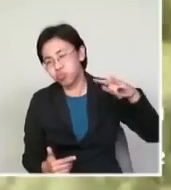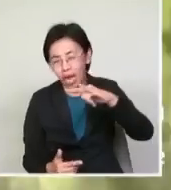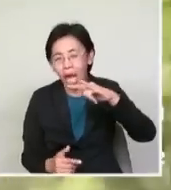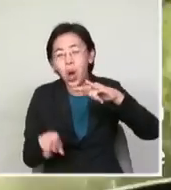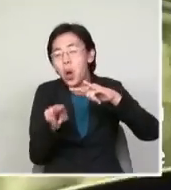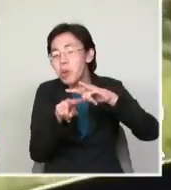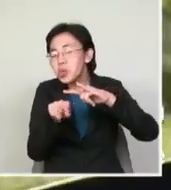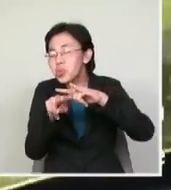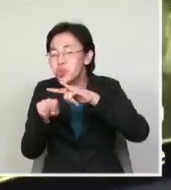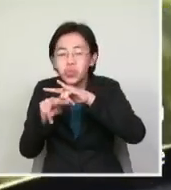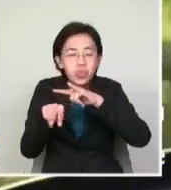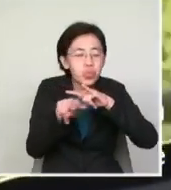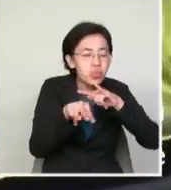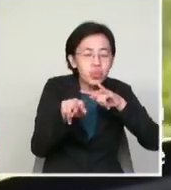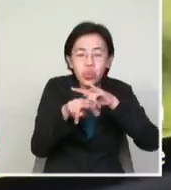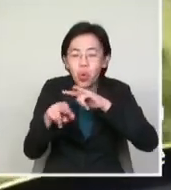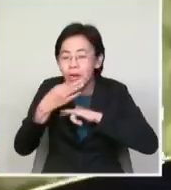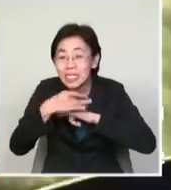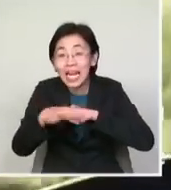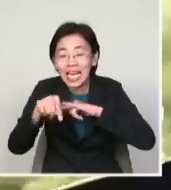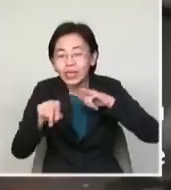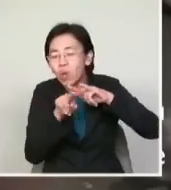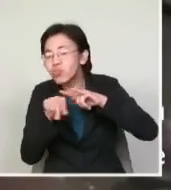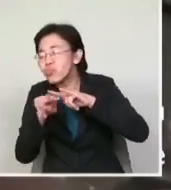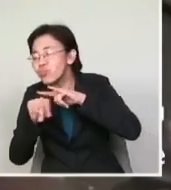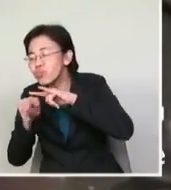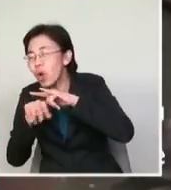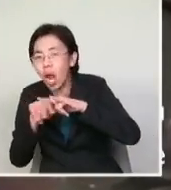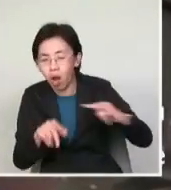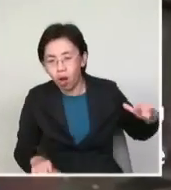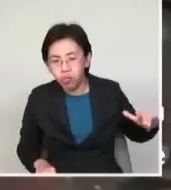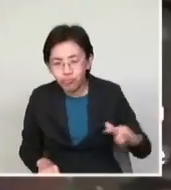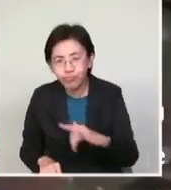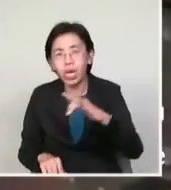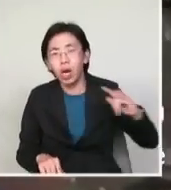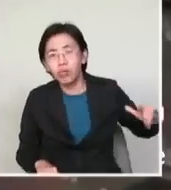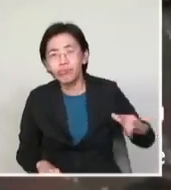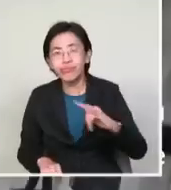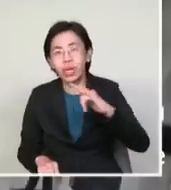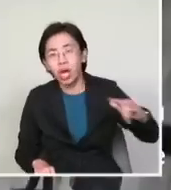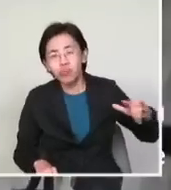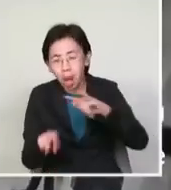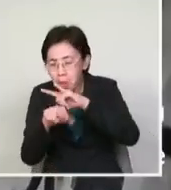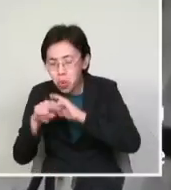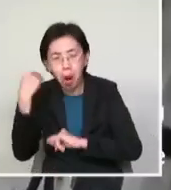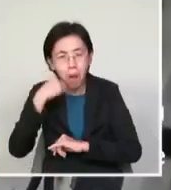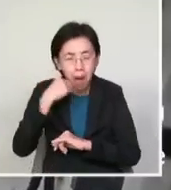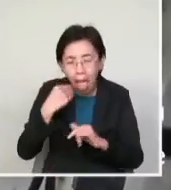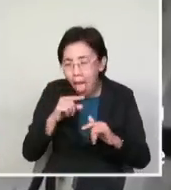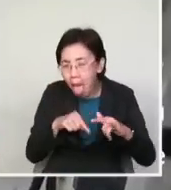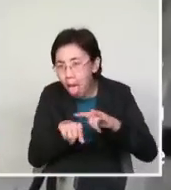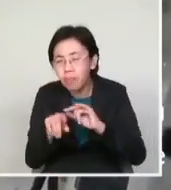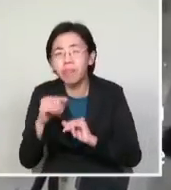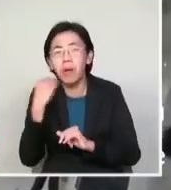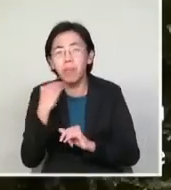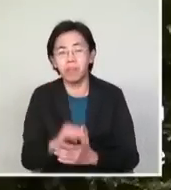นในประเด็นเกี่ยวข้องกับทะเลจีนใต้บ่อยขนาดไหนต้องบอกว่าค่อนข้างบ่อยทีเดียวนะคะเพราะในช่วงนี้เนี่ยนักวิเคราะห์เองก็มองว่าสหรัฐเนี่ย